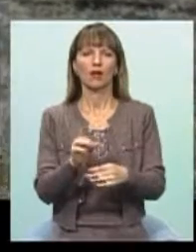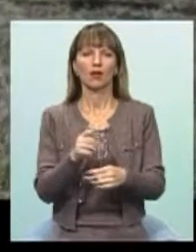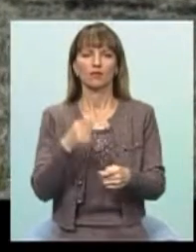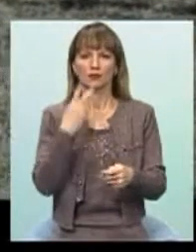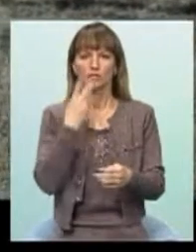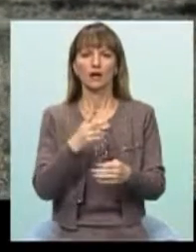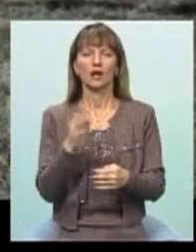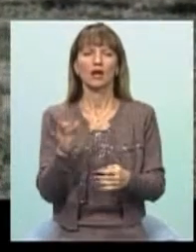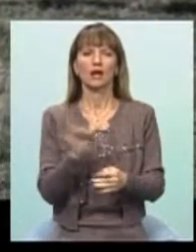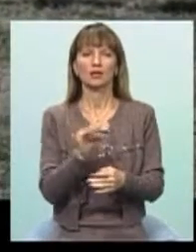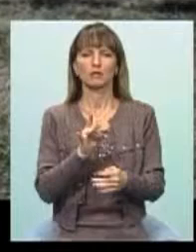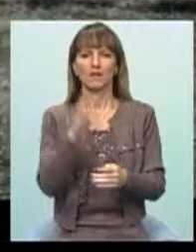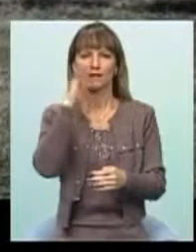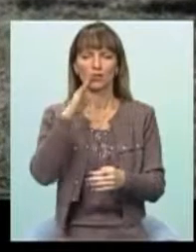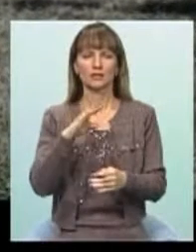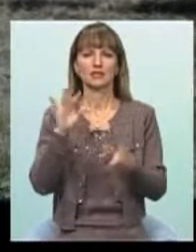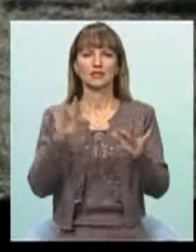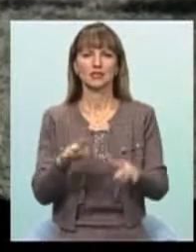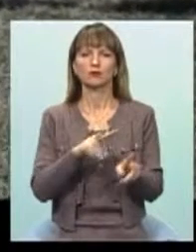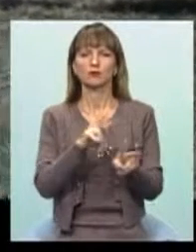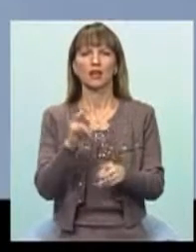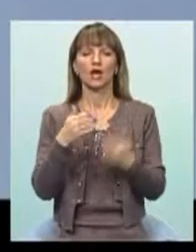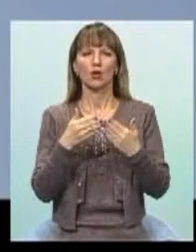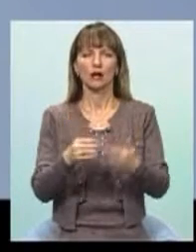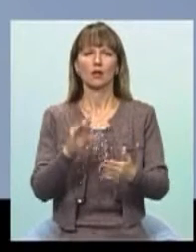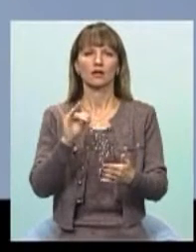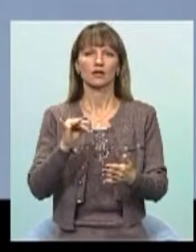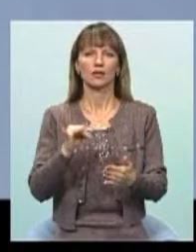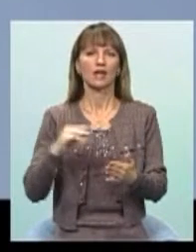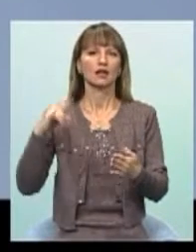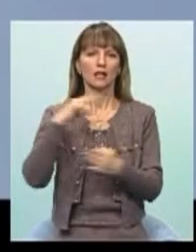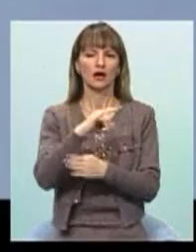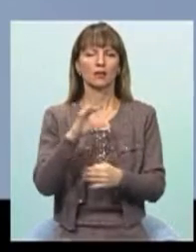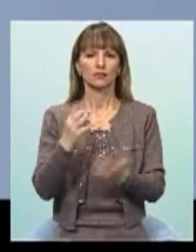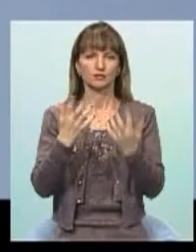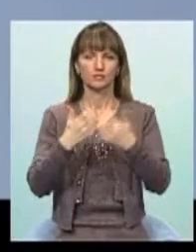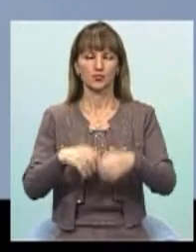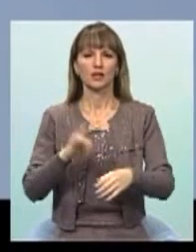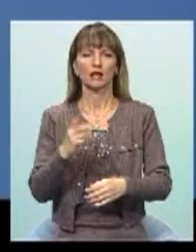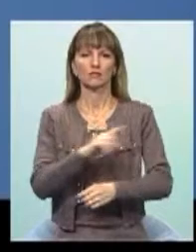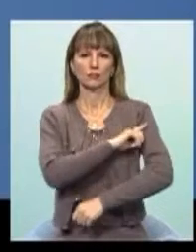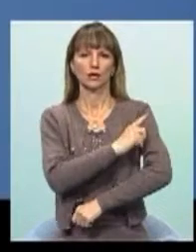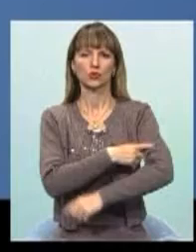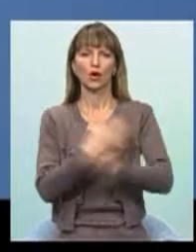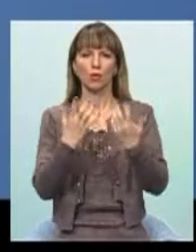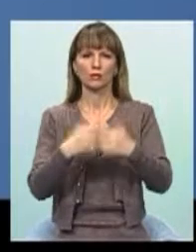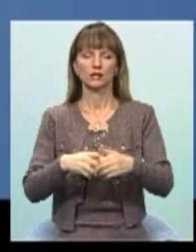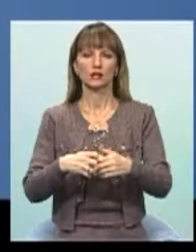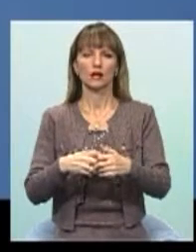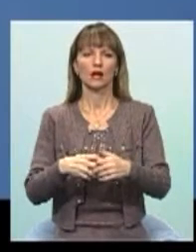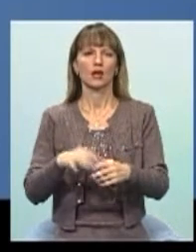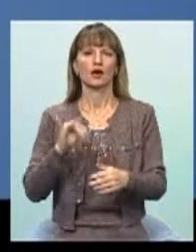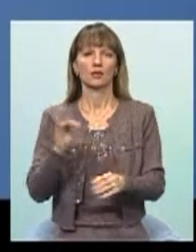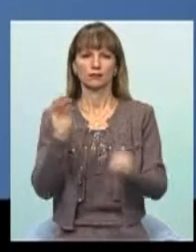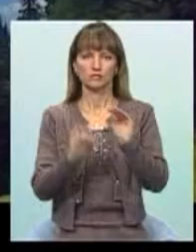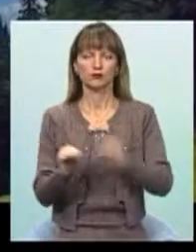води і снігу, ведуть спостереження на кораблях і літаках, обробляють ці дані на потужних обчислювальних машинах і складають карти